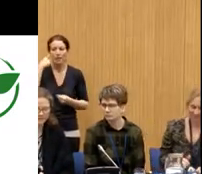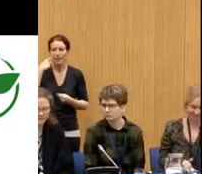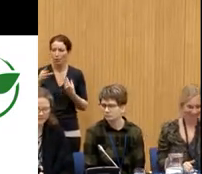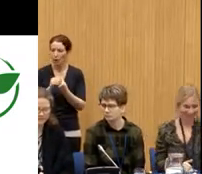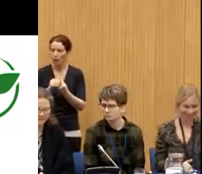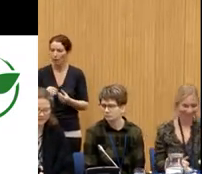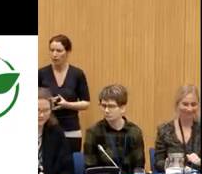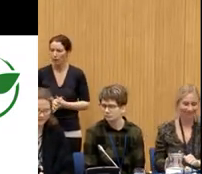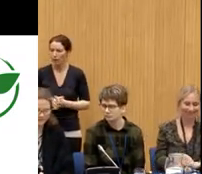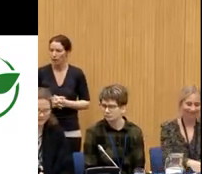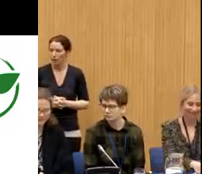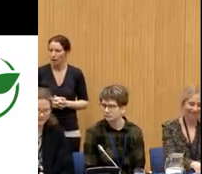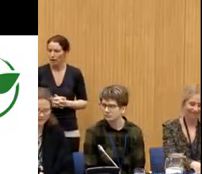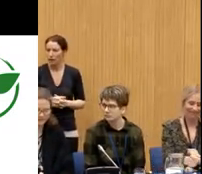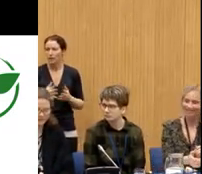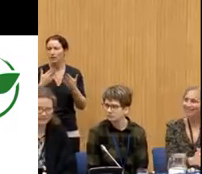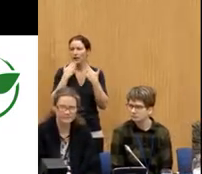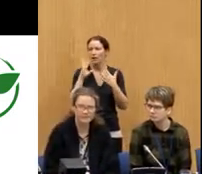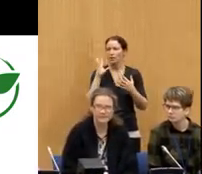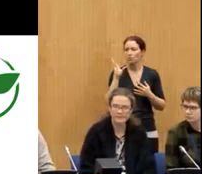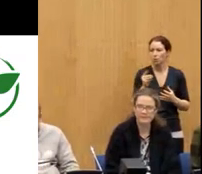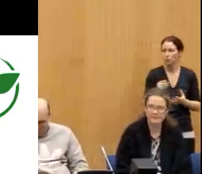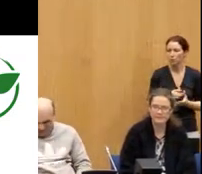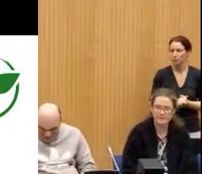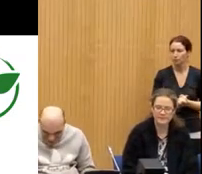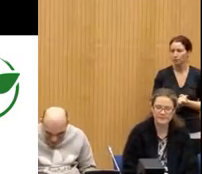Sven. Dankeschön.